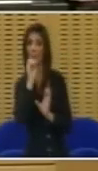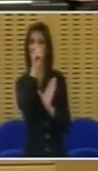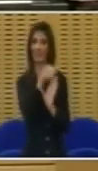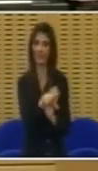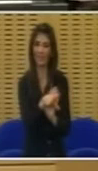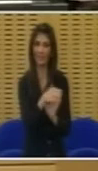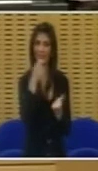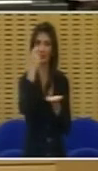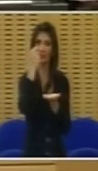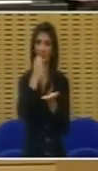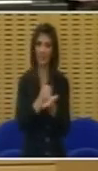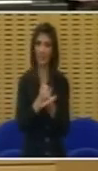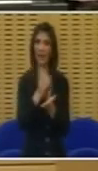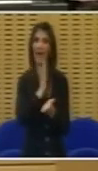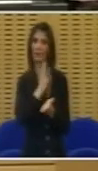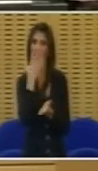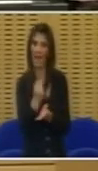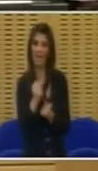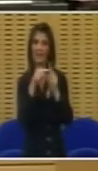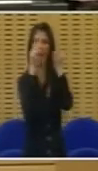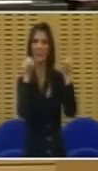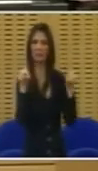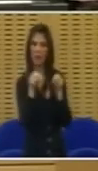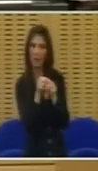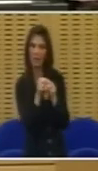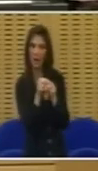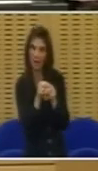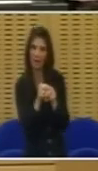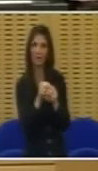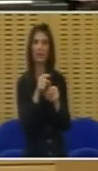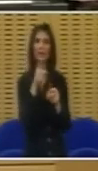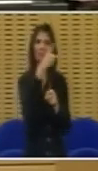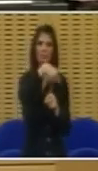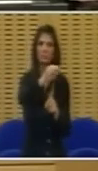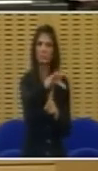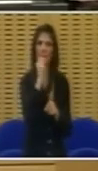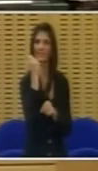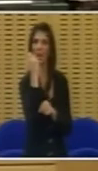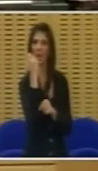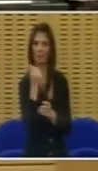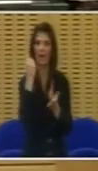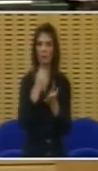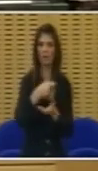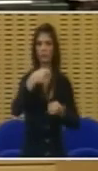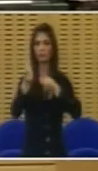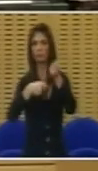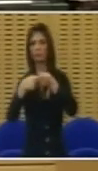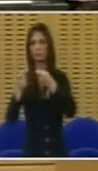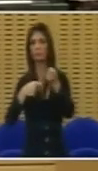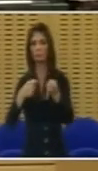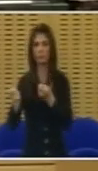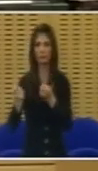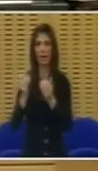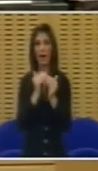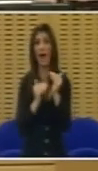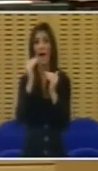αξιογράφων. Σύμφωνα με τα στοιχεία μας, οι εγκρίσεις δίνονταν από τα ανώτατα στελέχη του κύκλου του κ. Βιεννόπουλου. Και αυτό